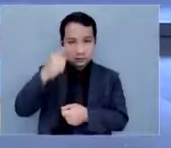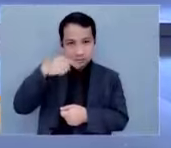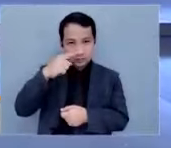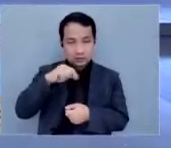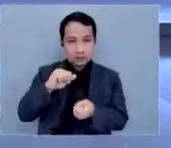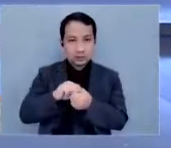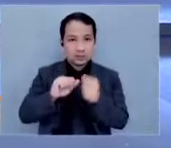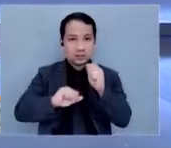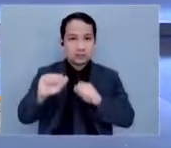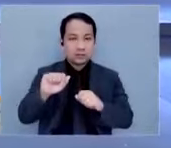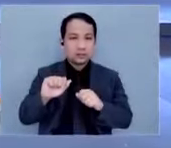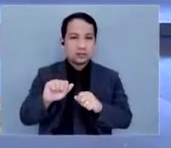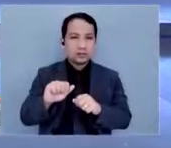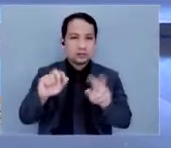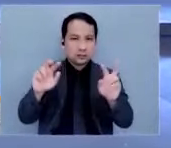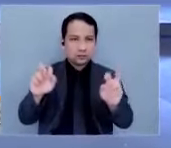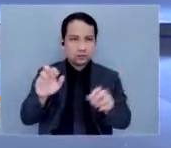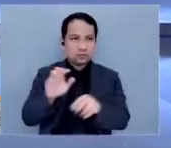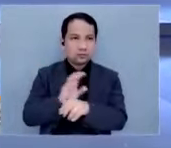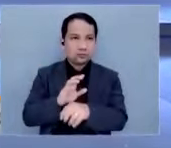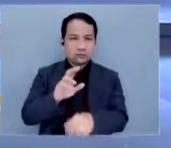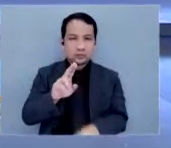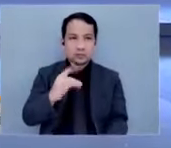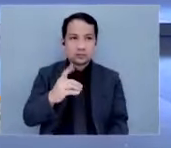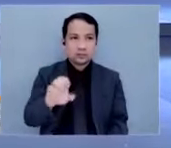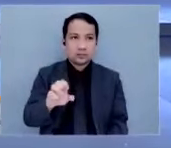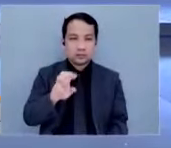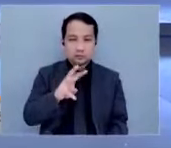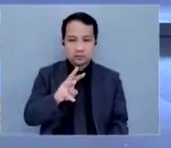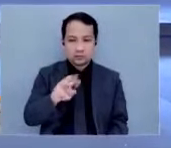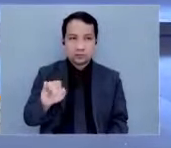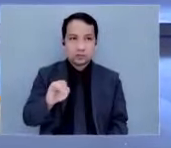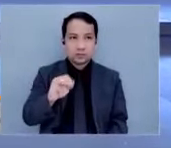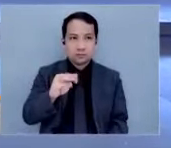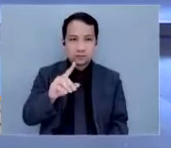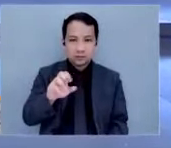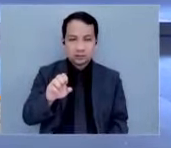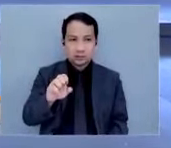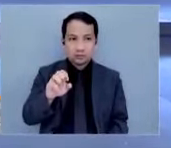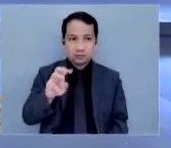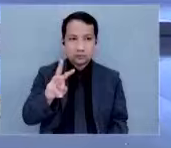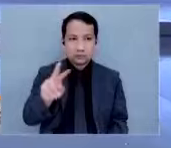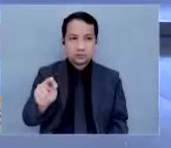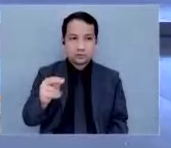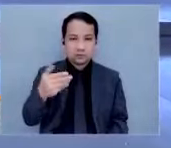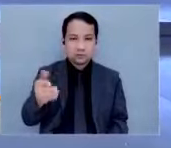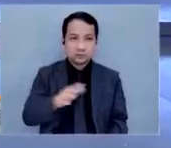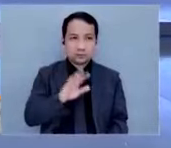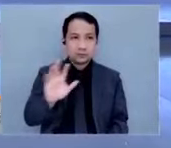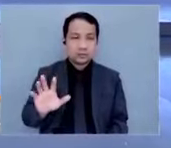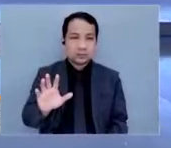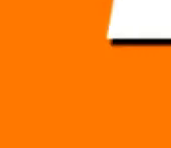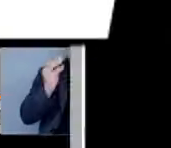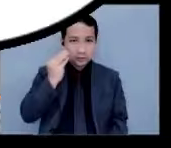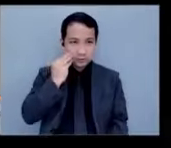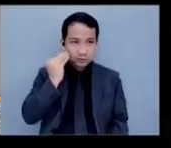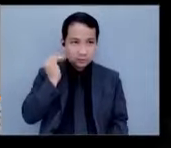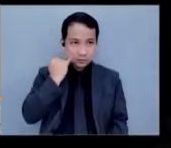Under Parallel Skies na si Win Meta Win. Nasa frontline ng balitang yan, si MJ Murfori.